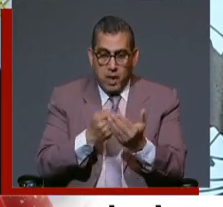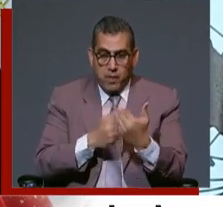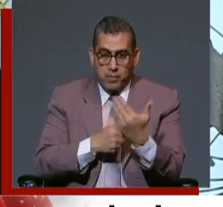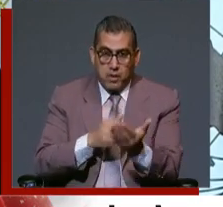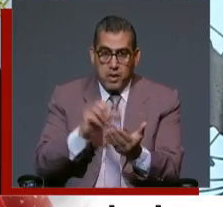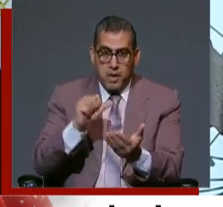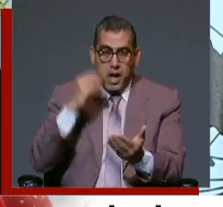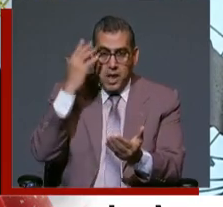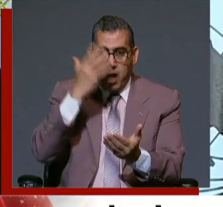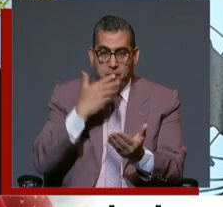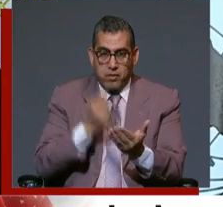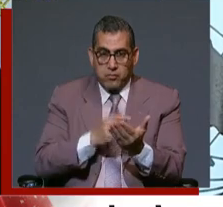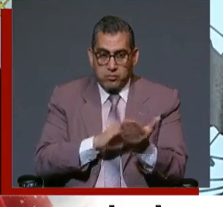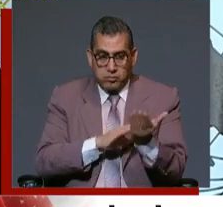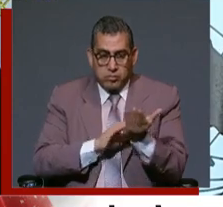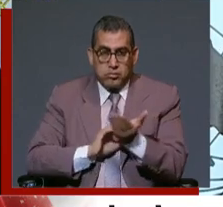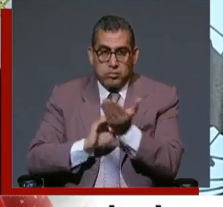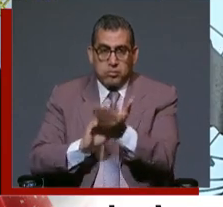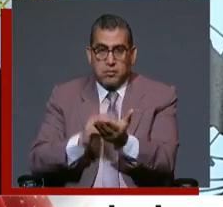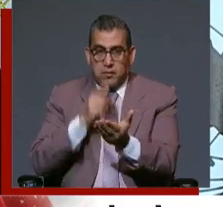الأفريقي